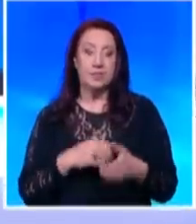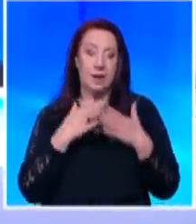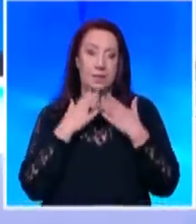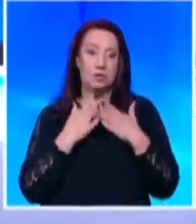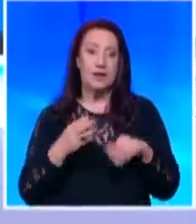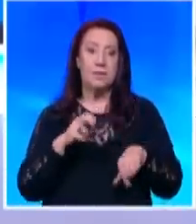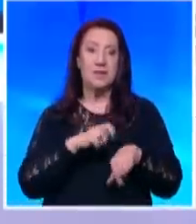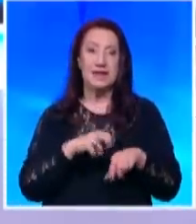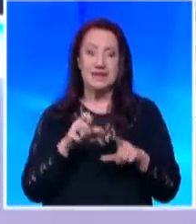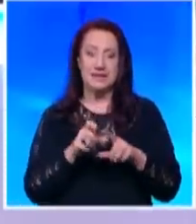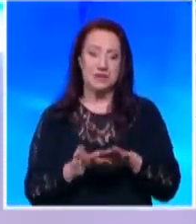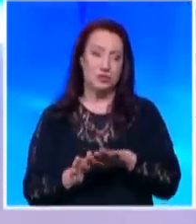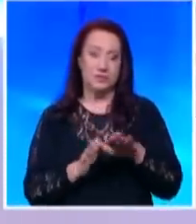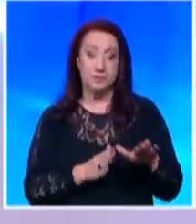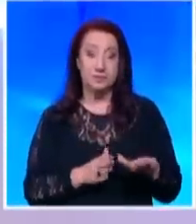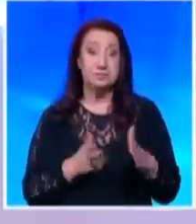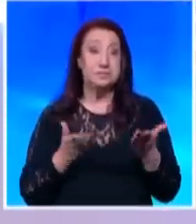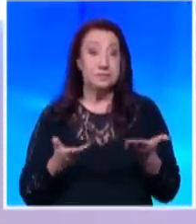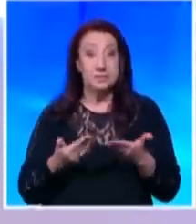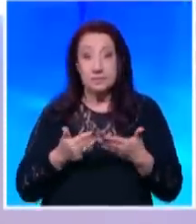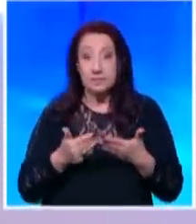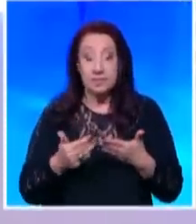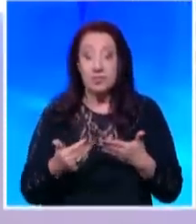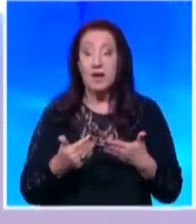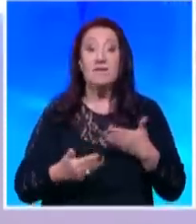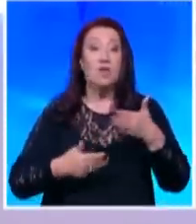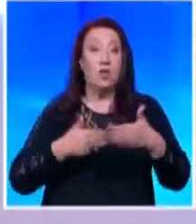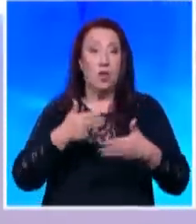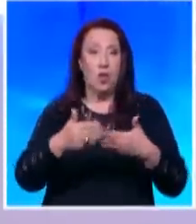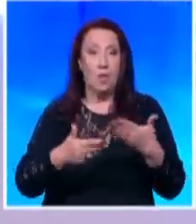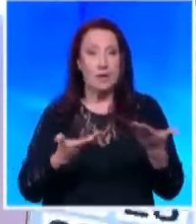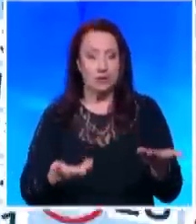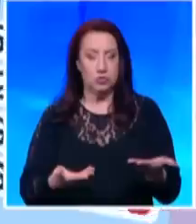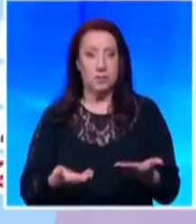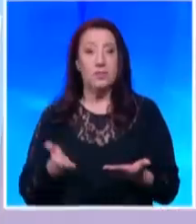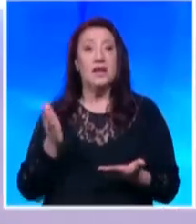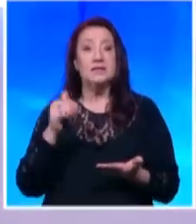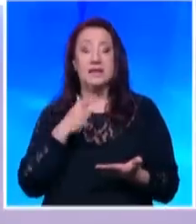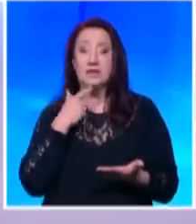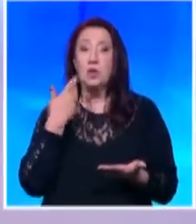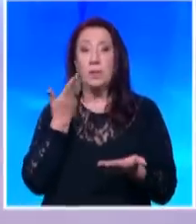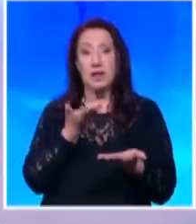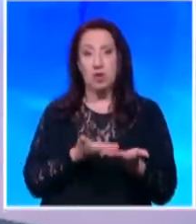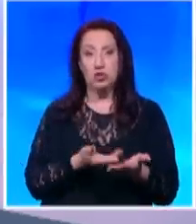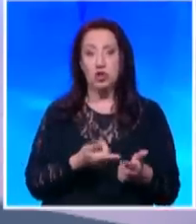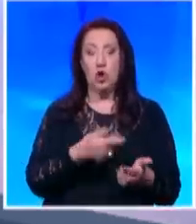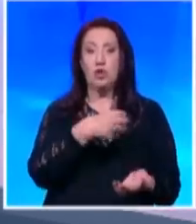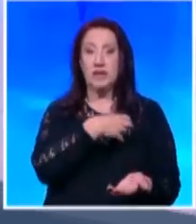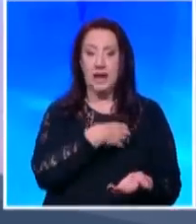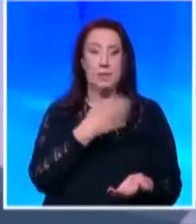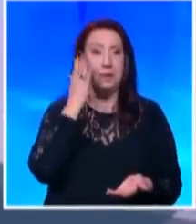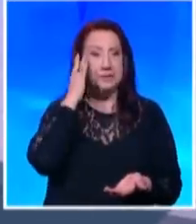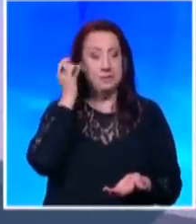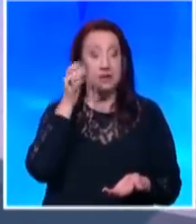благодарим ти. И така, какво предстои след завъртането на рулетката? След като номинираният от ГЕРБ СДС за министър-председател получи